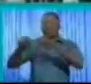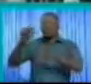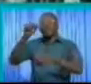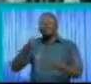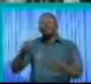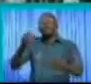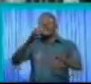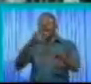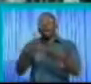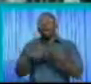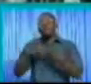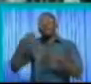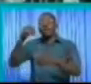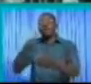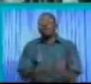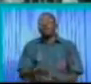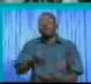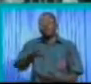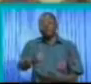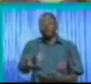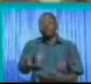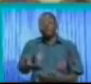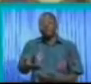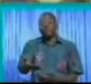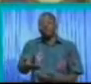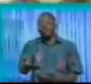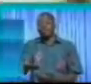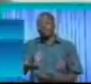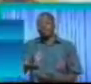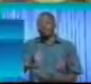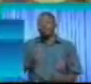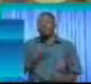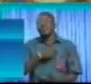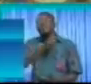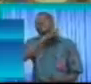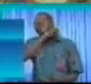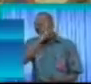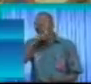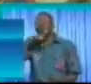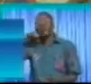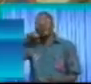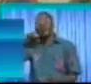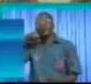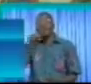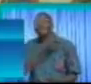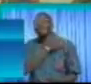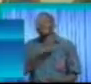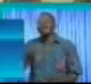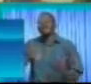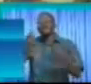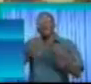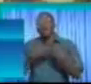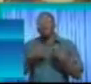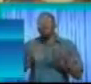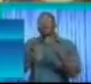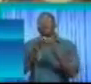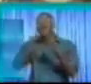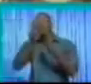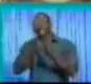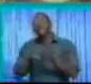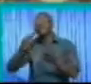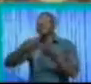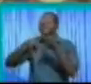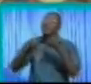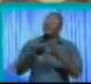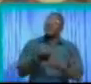acheteurs. L'objectif est de reconquérir nos ambitions du Sahel et conquérir également d'autres amis qui vont